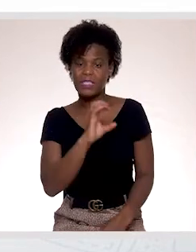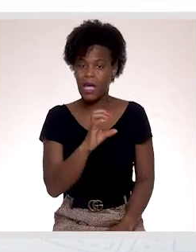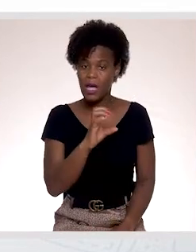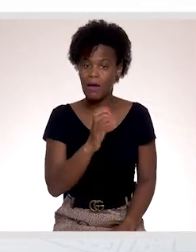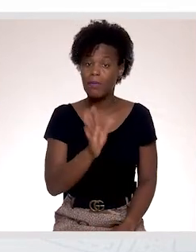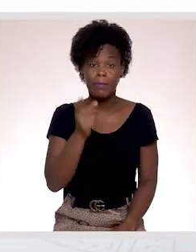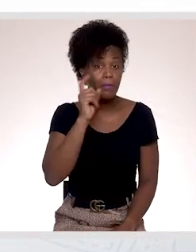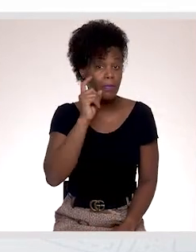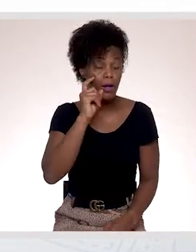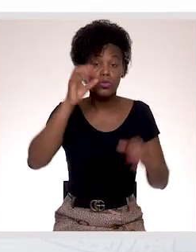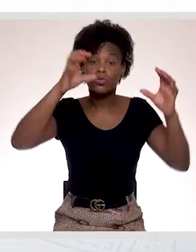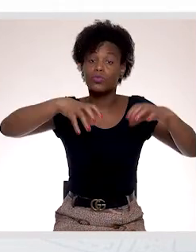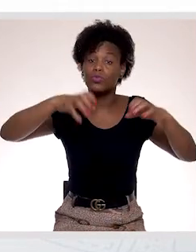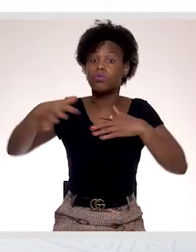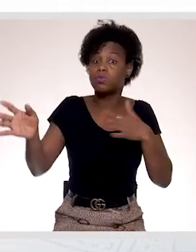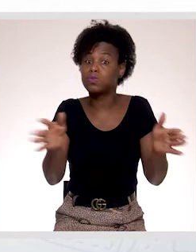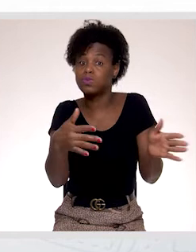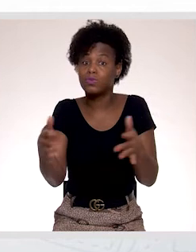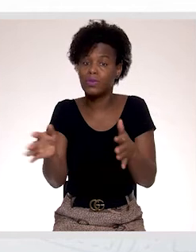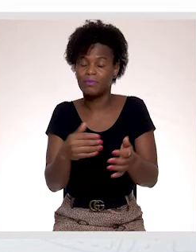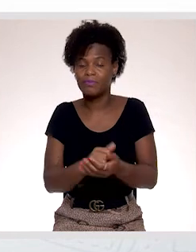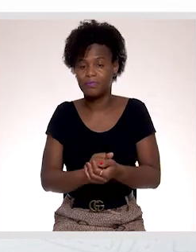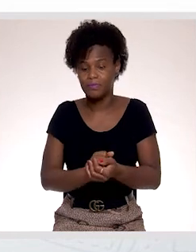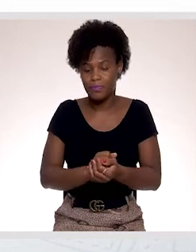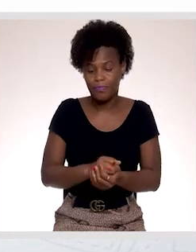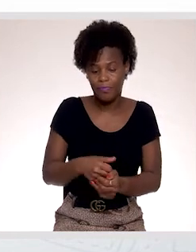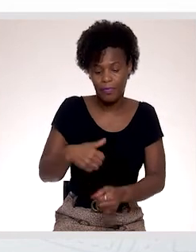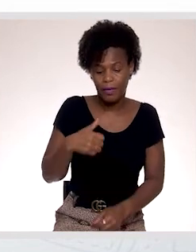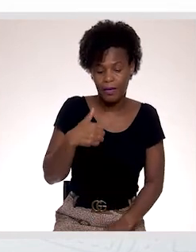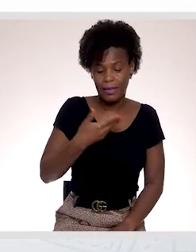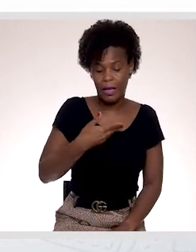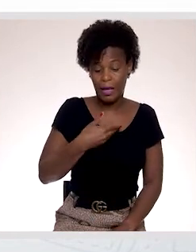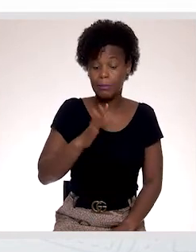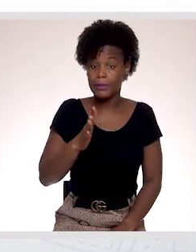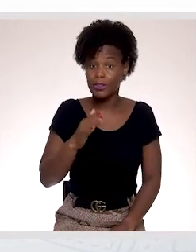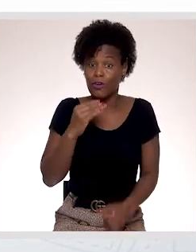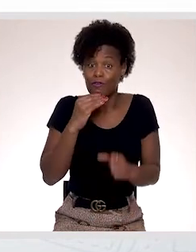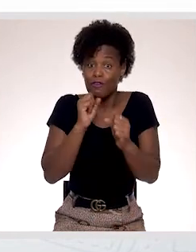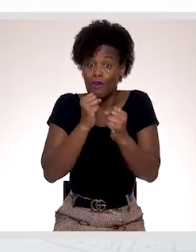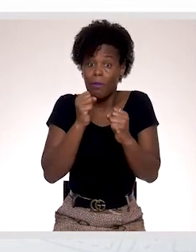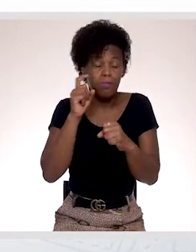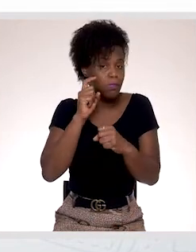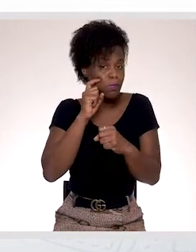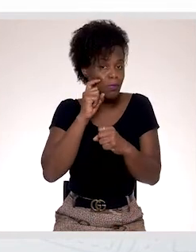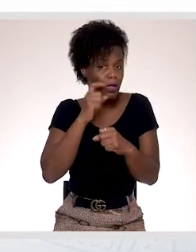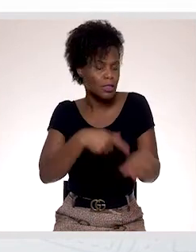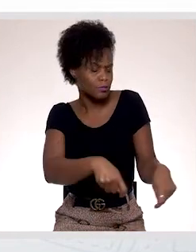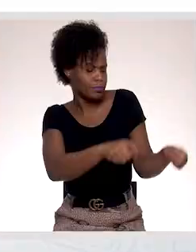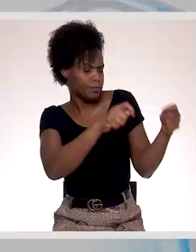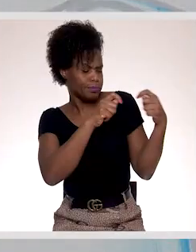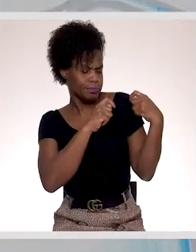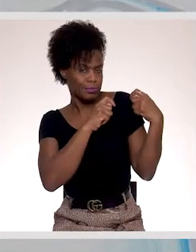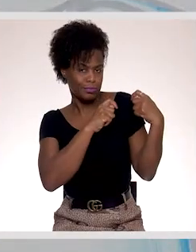Il faut se protéger de la pluie et du vent. D. Il faut se protéger du froid et bien se